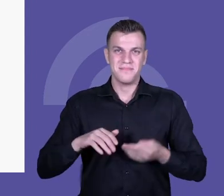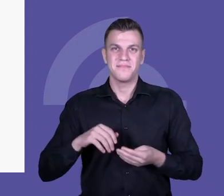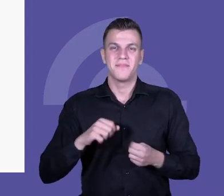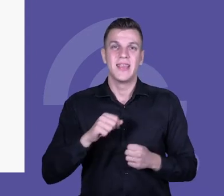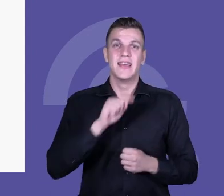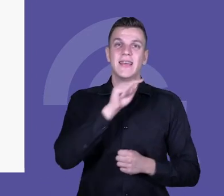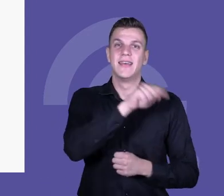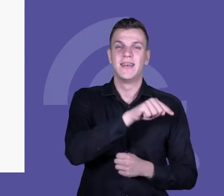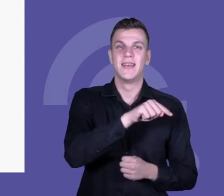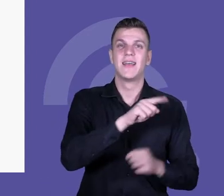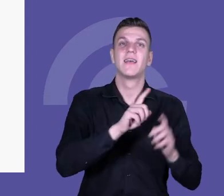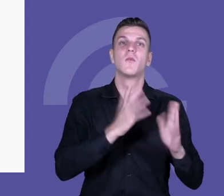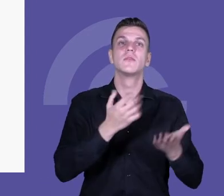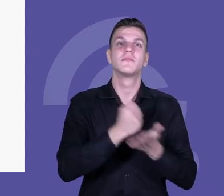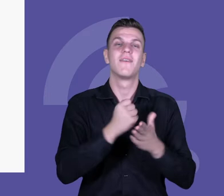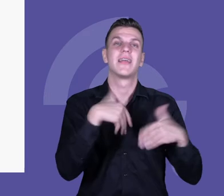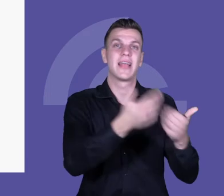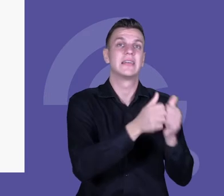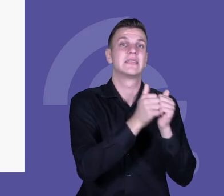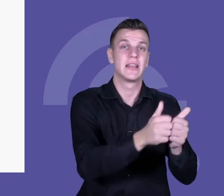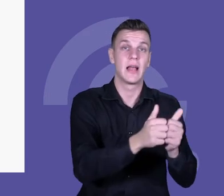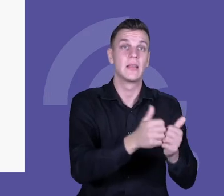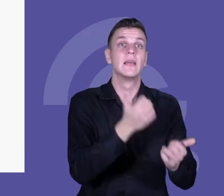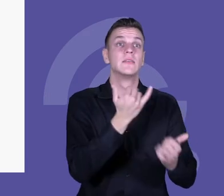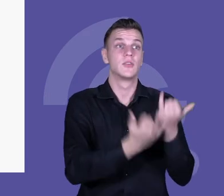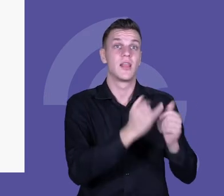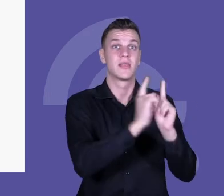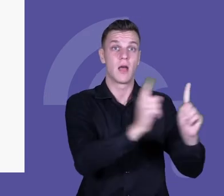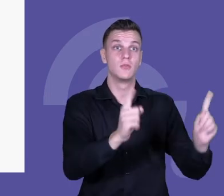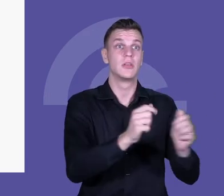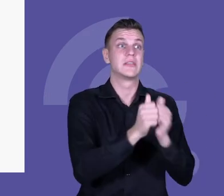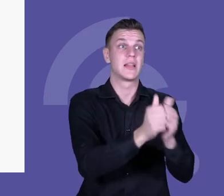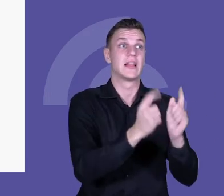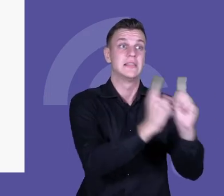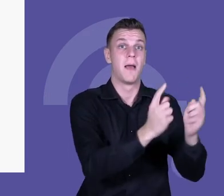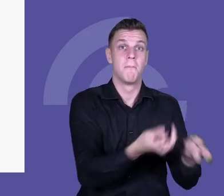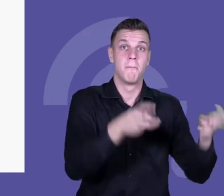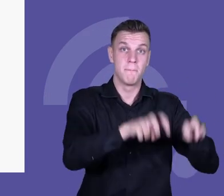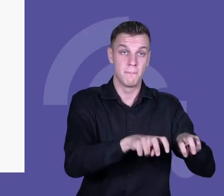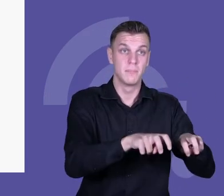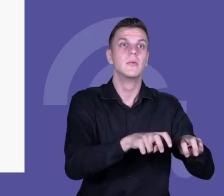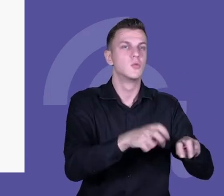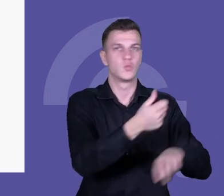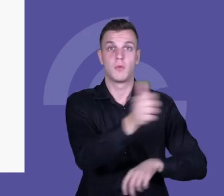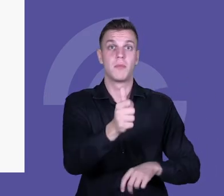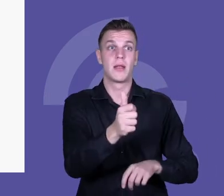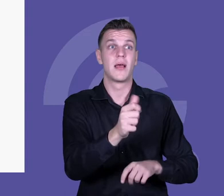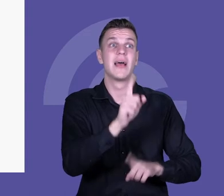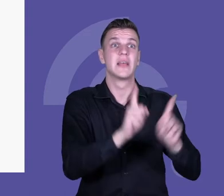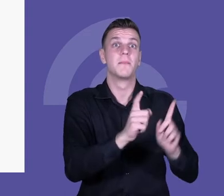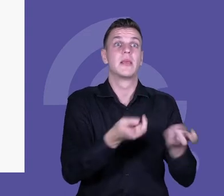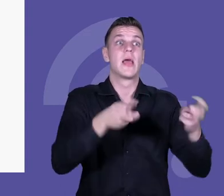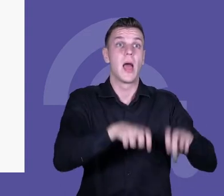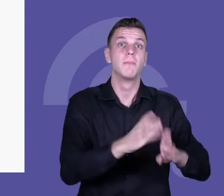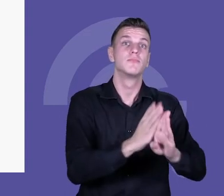Nauczyciele super, jeśli tworzą te zadania sami, ale potrzebują w tym wsparcia, więc szczególnie na początku powinniśmy im to